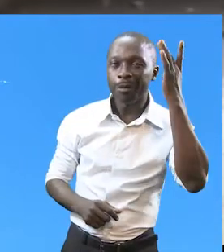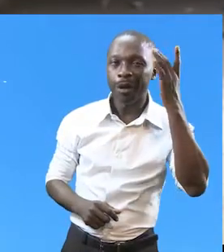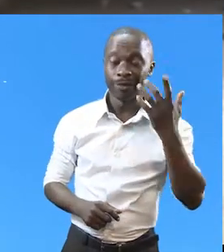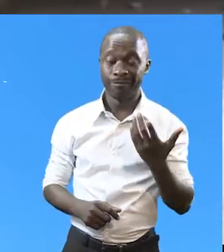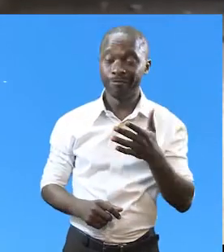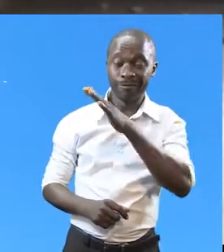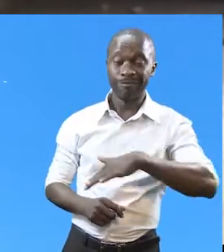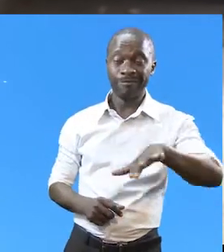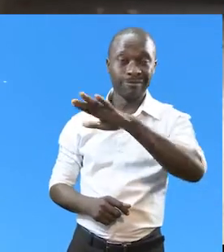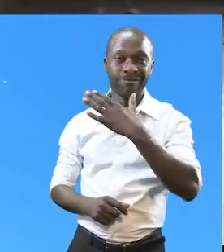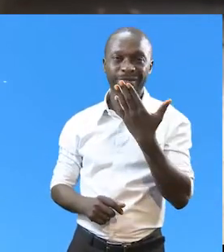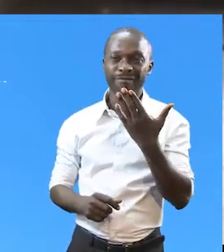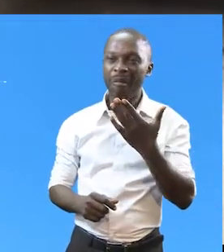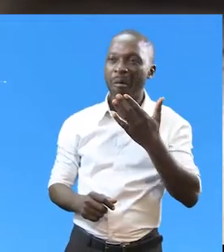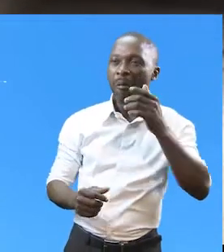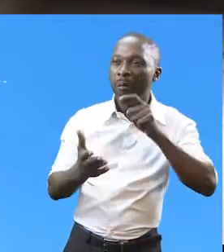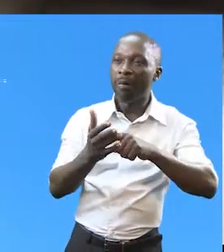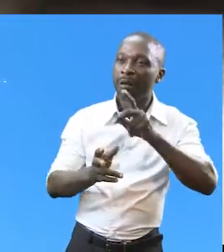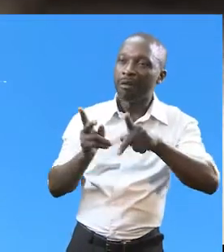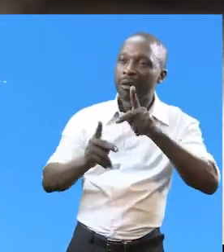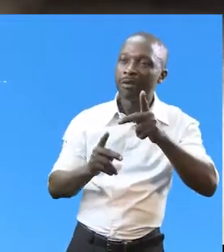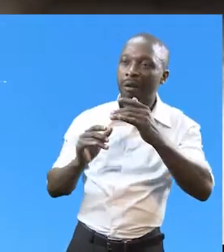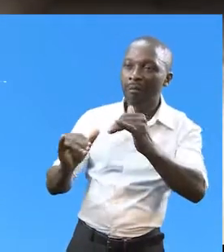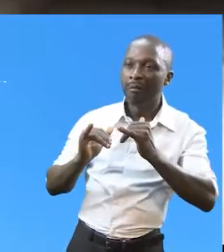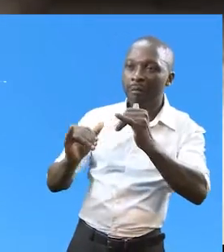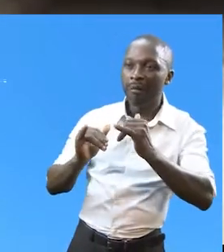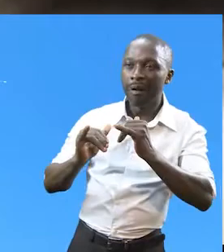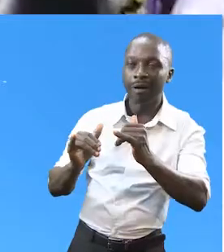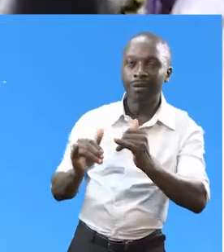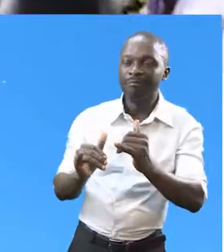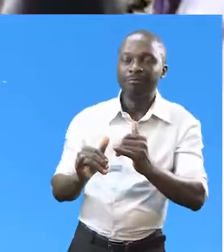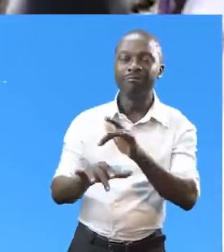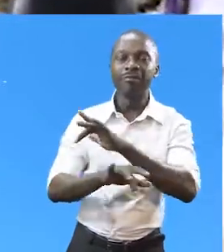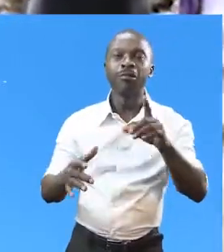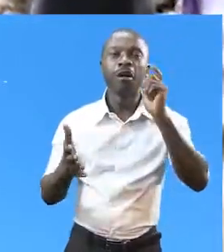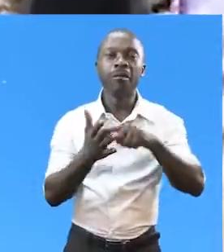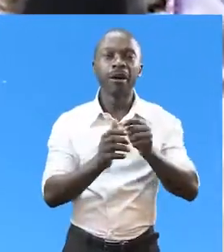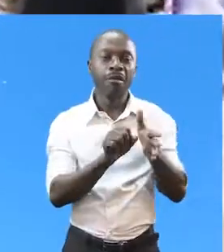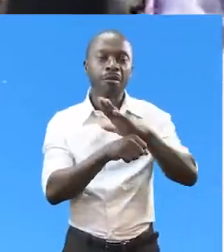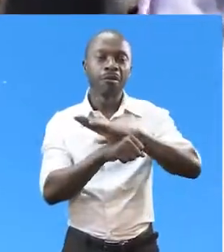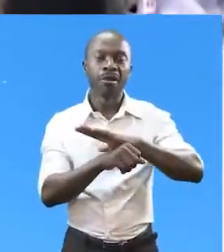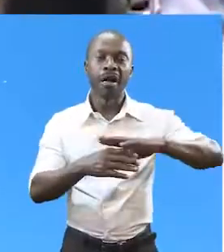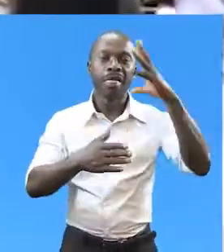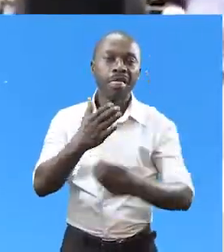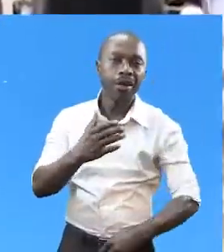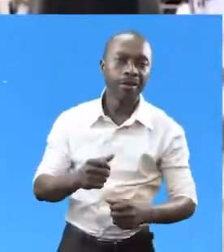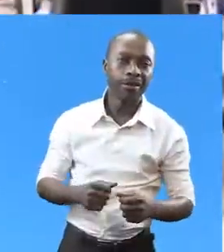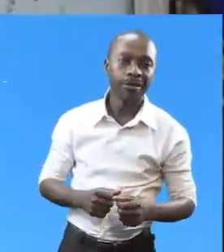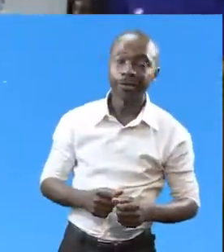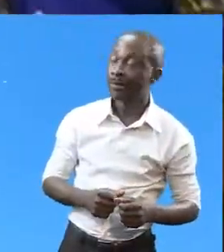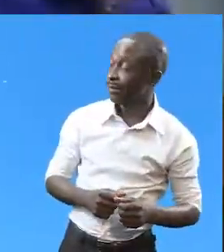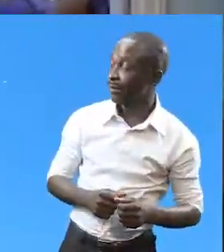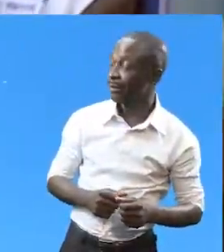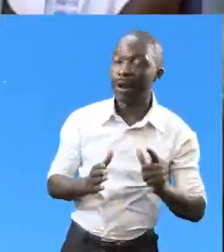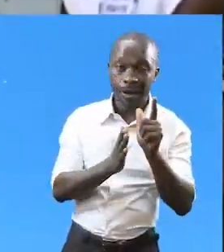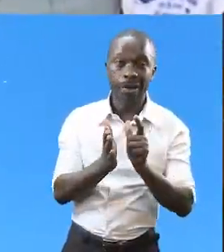déjà levé, mais on constate que le corona est déjà disparu. Dès l'entrée en vigueur des mesures barrières au soir du 30